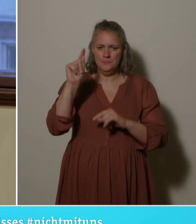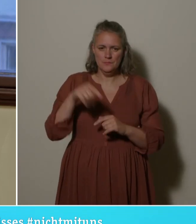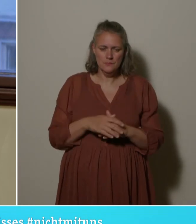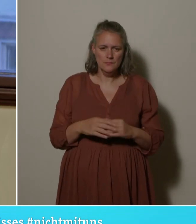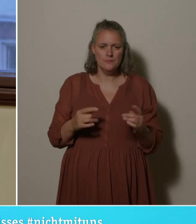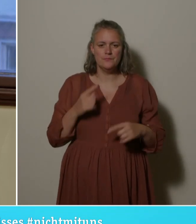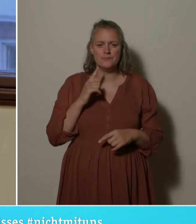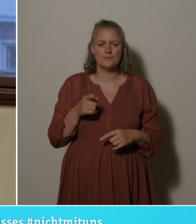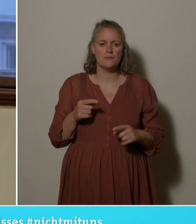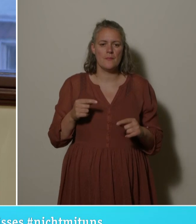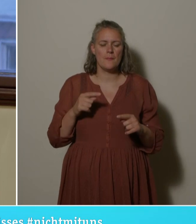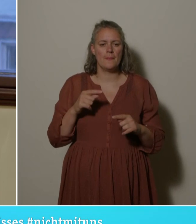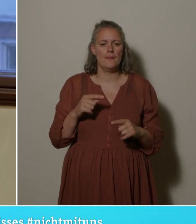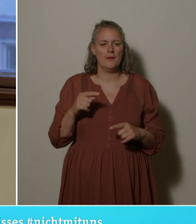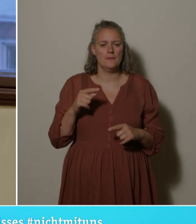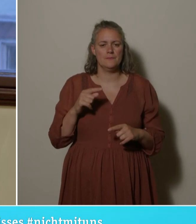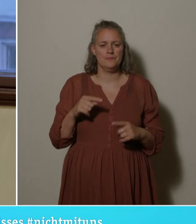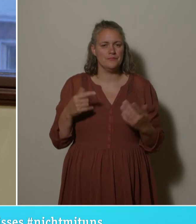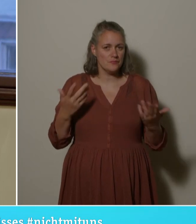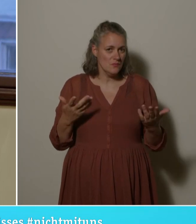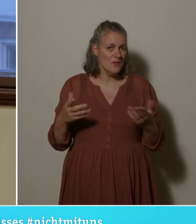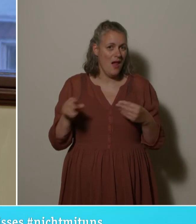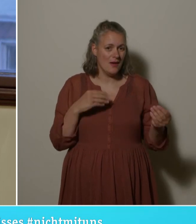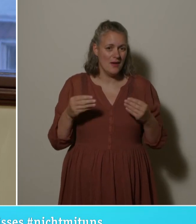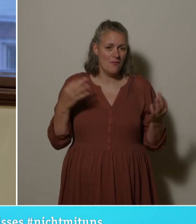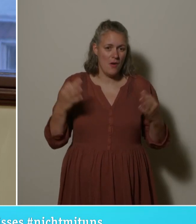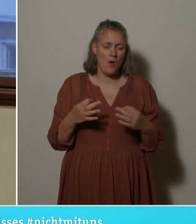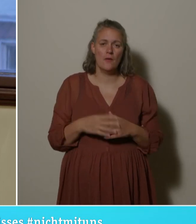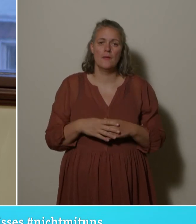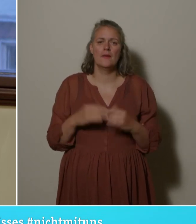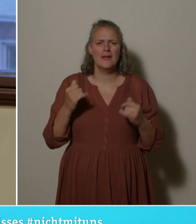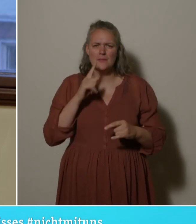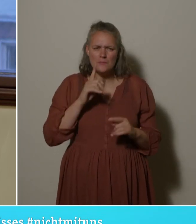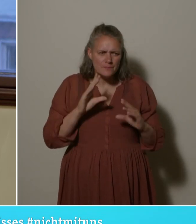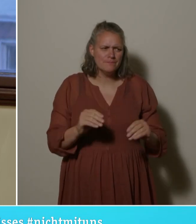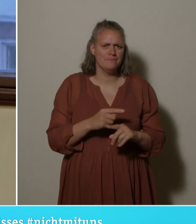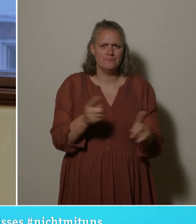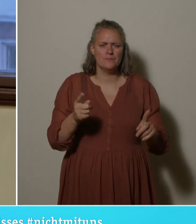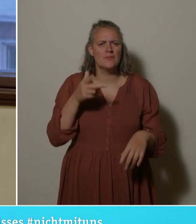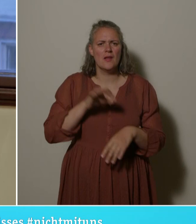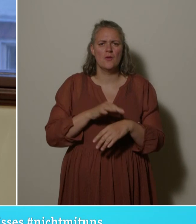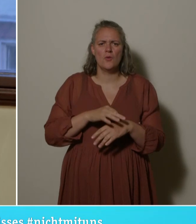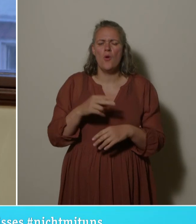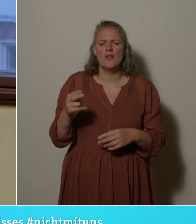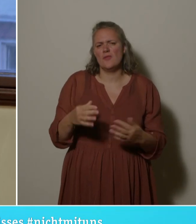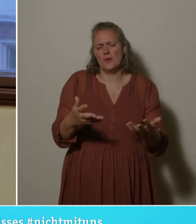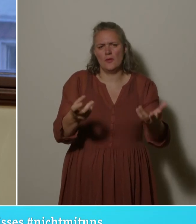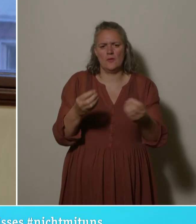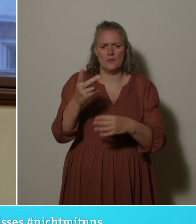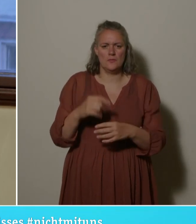So, Frau und König, für diese Menschen Frau muss König, es eine Alternative geben. Jetzt ist mal Ruhe hier, bitte. Herr Dr. Für Vize, diese Frau Menschen König, sollte